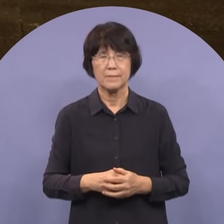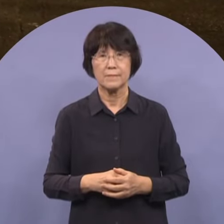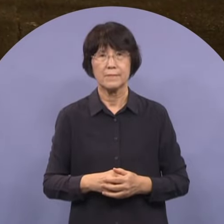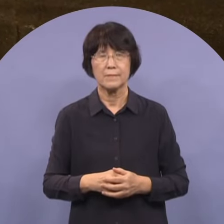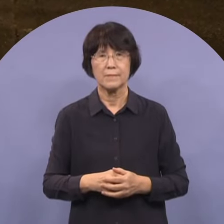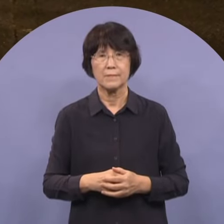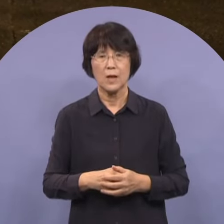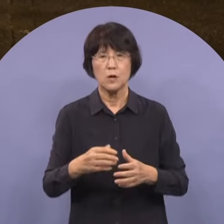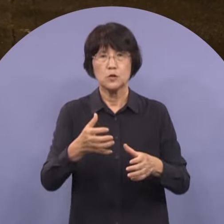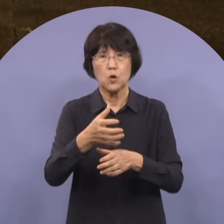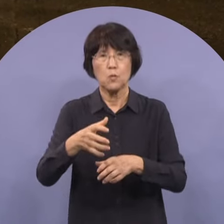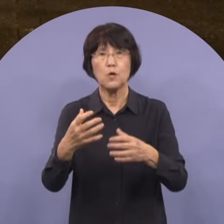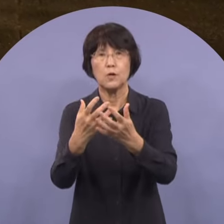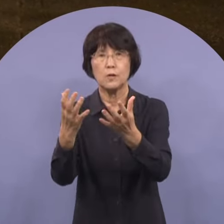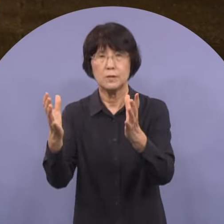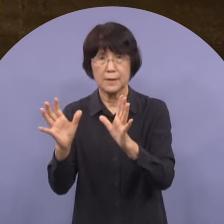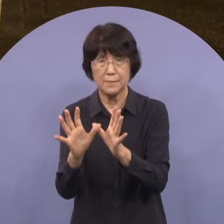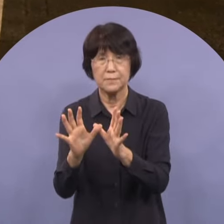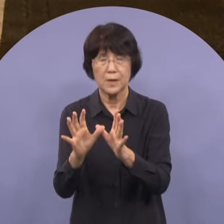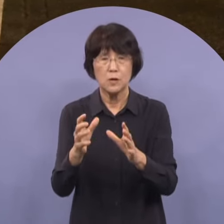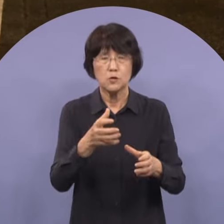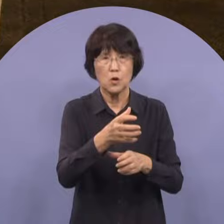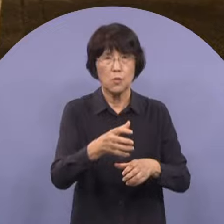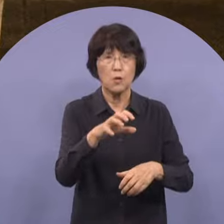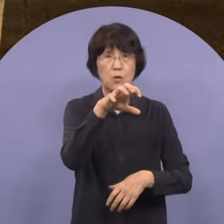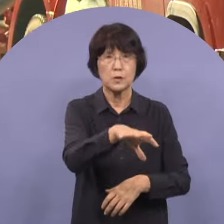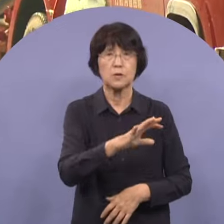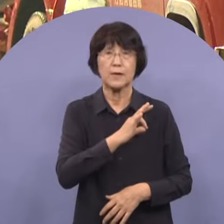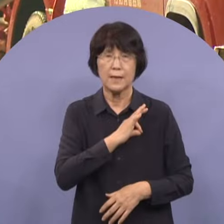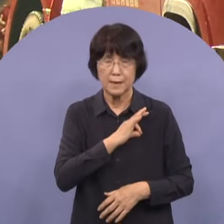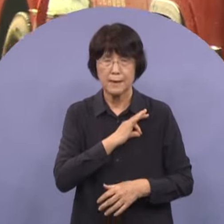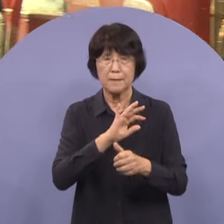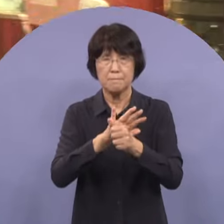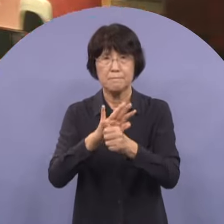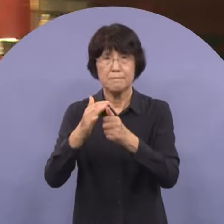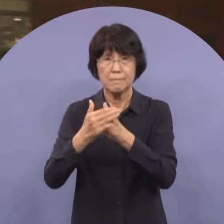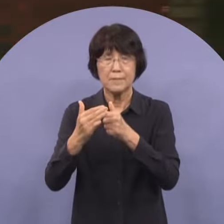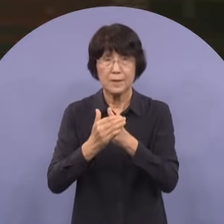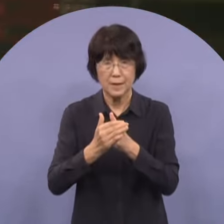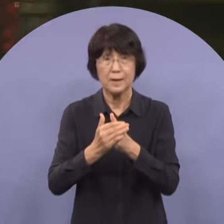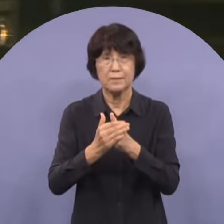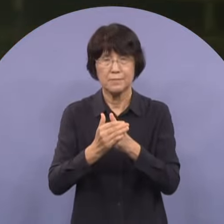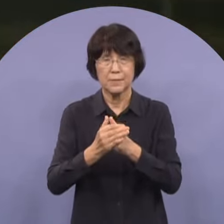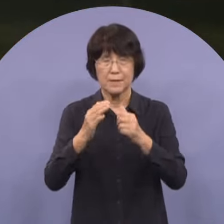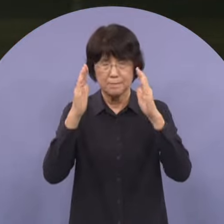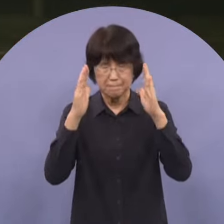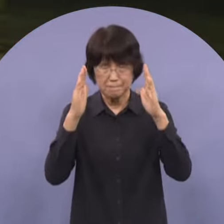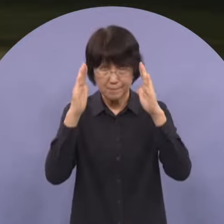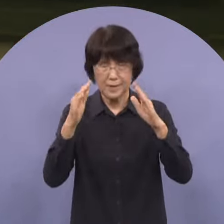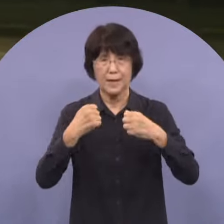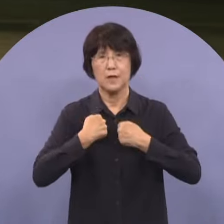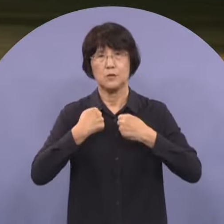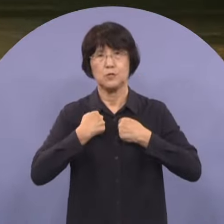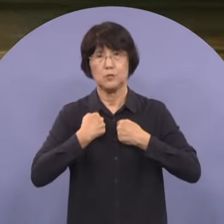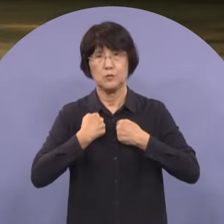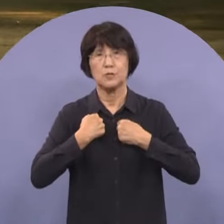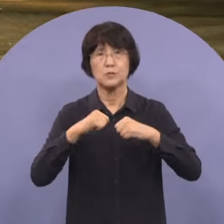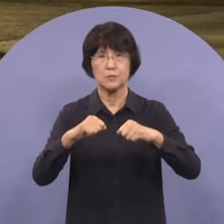消防団や消防署員が一丸となり、一本一本熱の入った練習が続